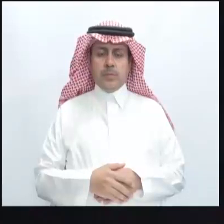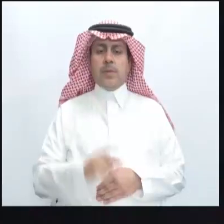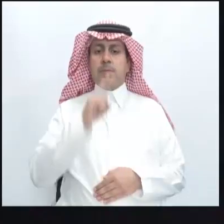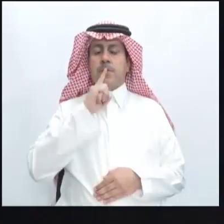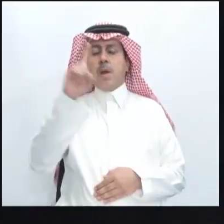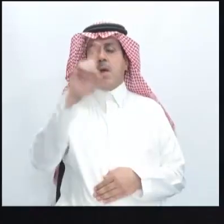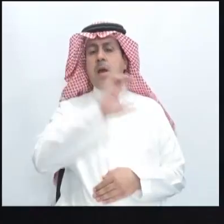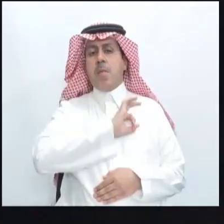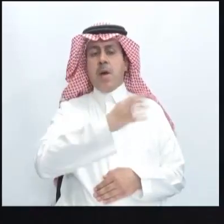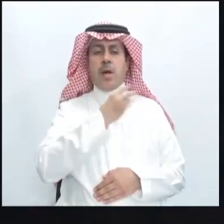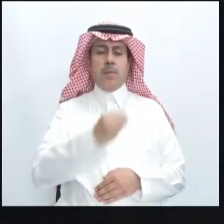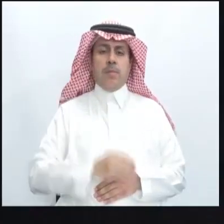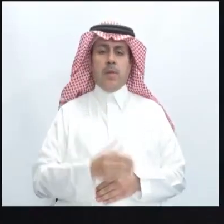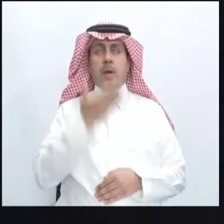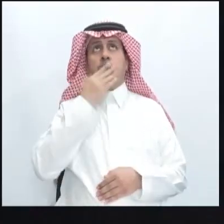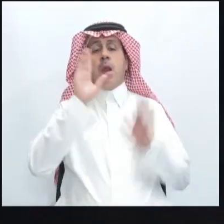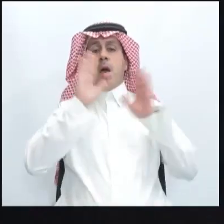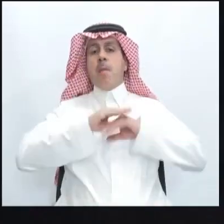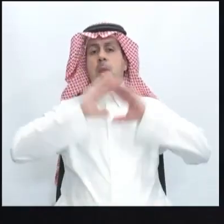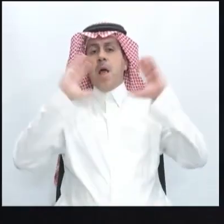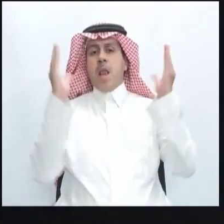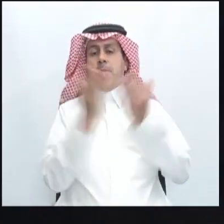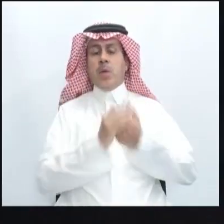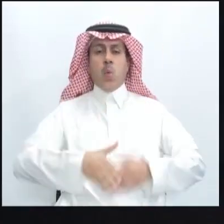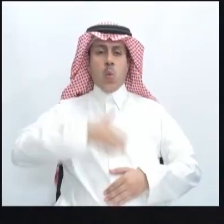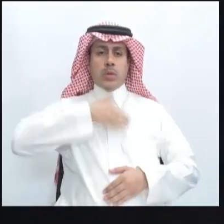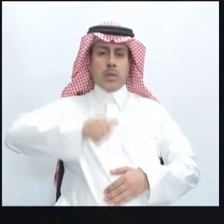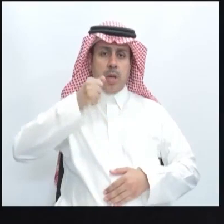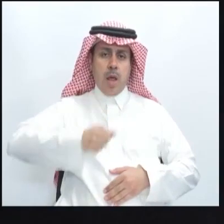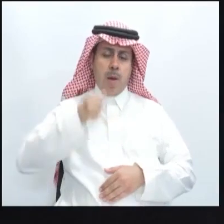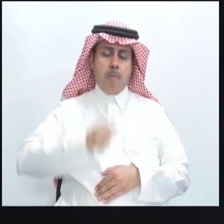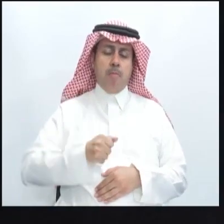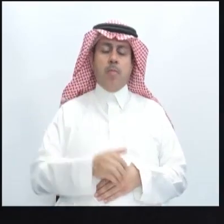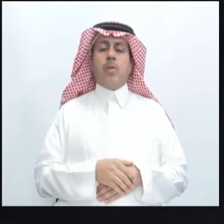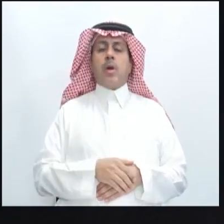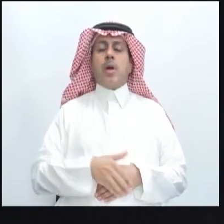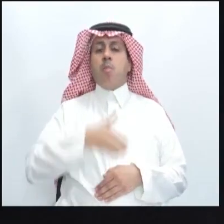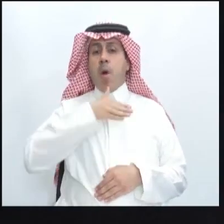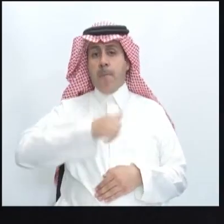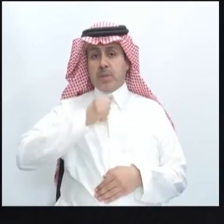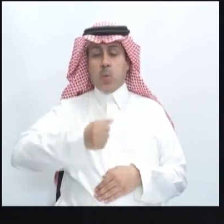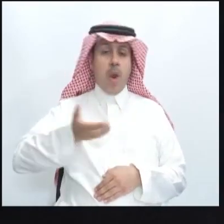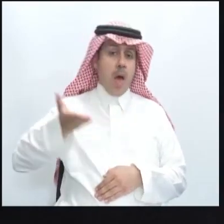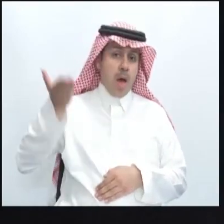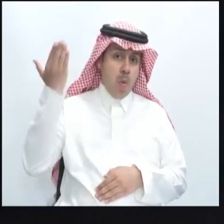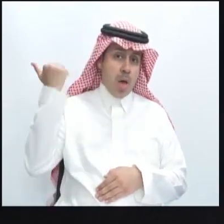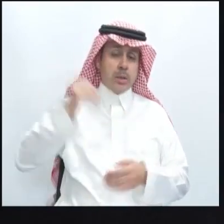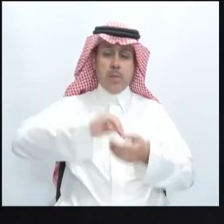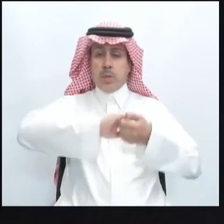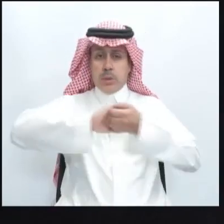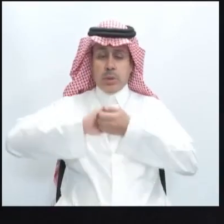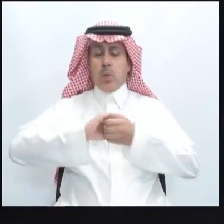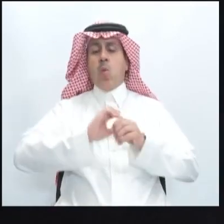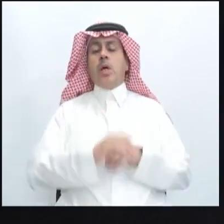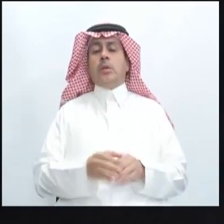بسم الله الرحمن الرحيم الحمد لله رب العالمين والصلاه والسلام على سيدنا ونبينا محمد عليه افضل